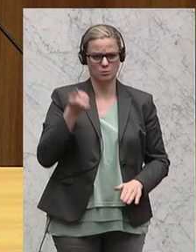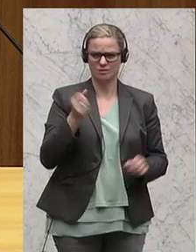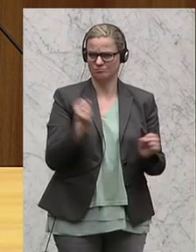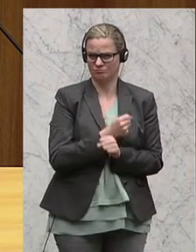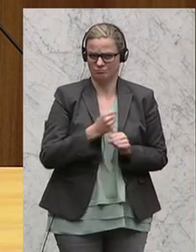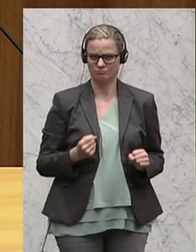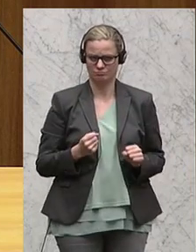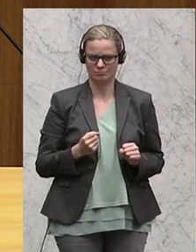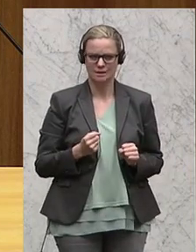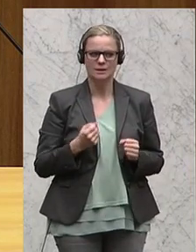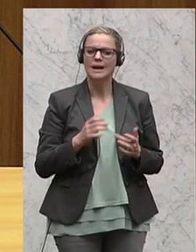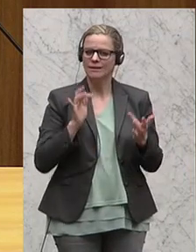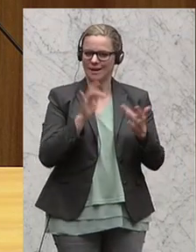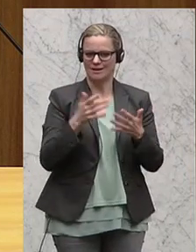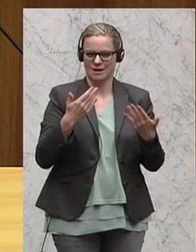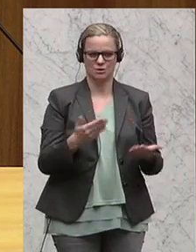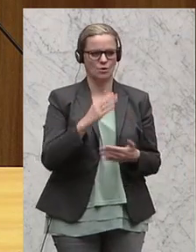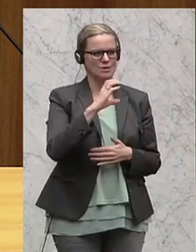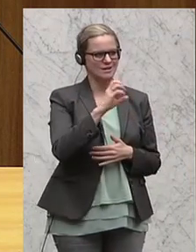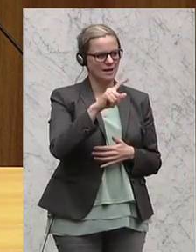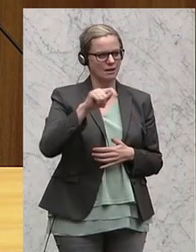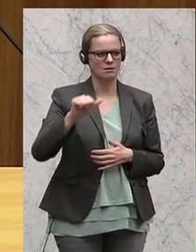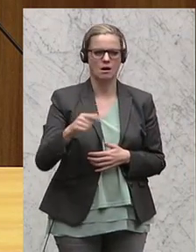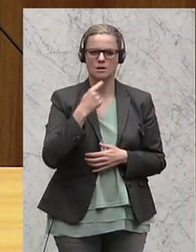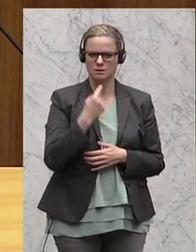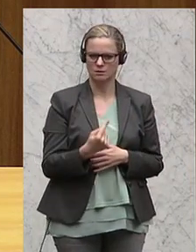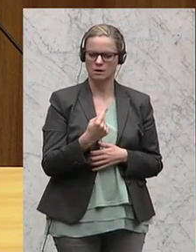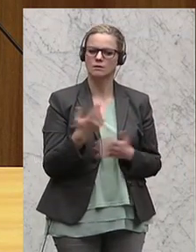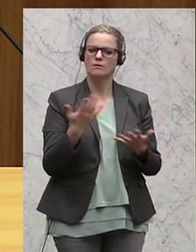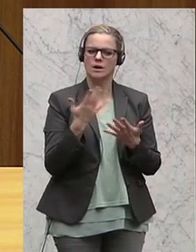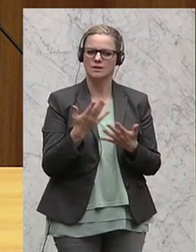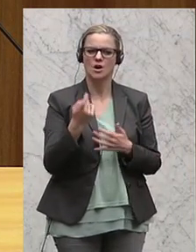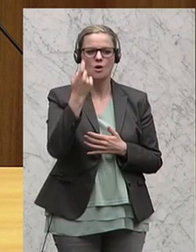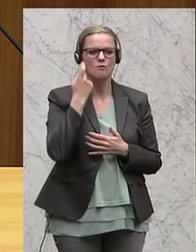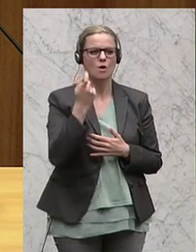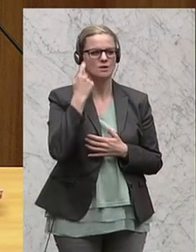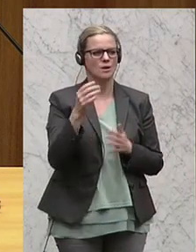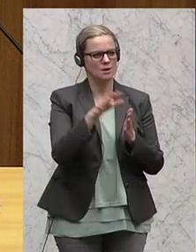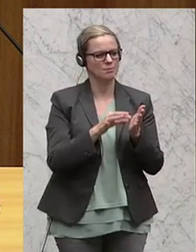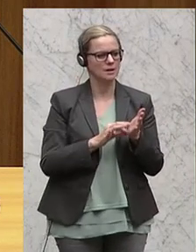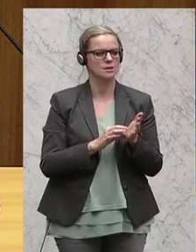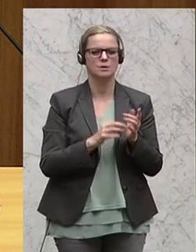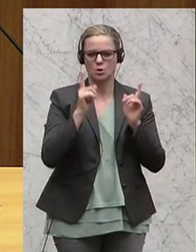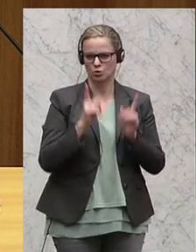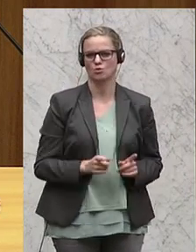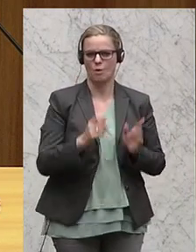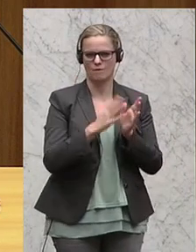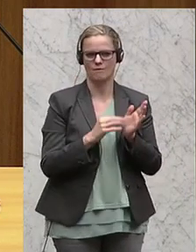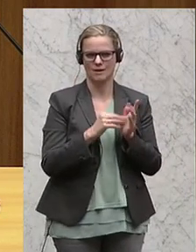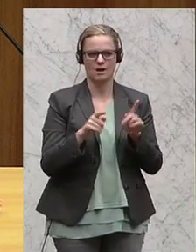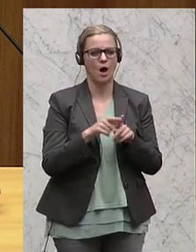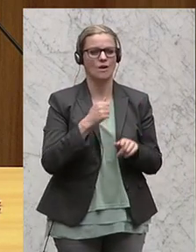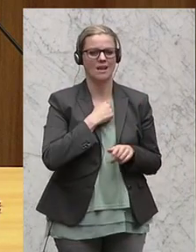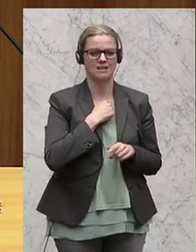Gegenteil, sieht CETA sogar die Anwendung des Vorsorgeprinzips de facto vor. Auch